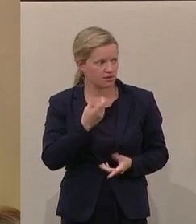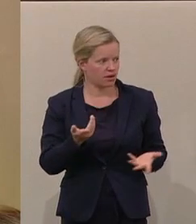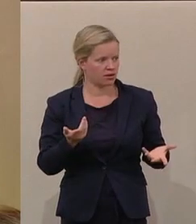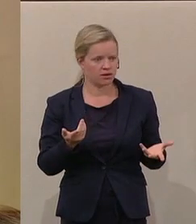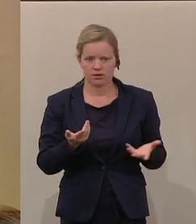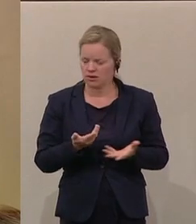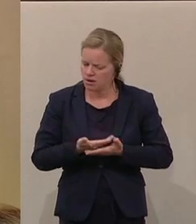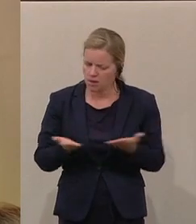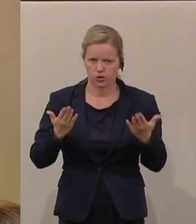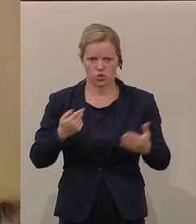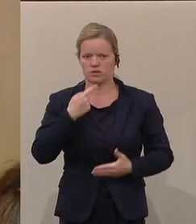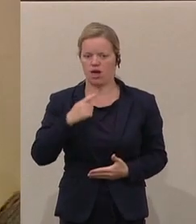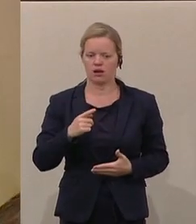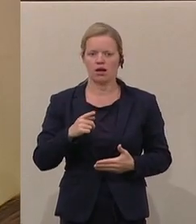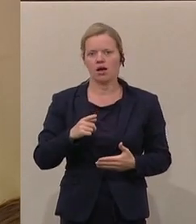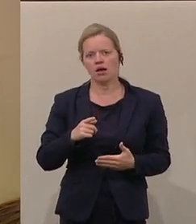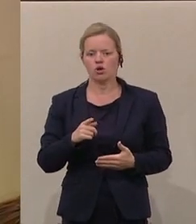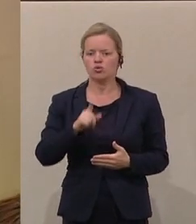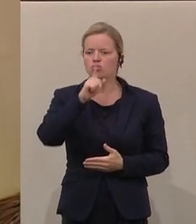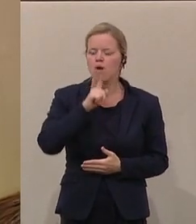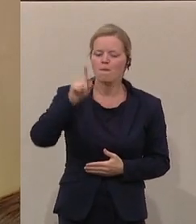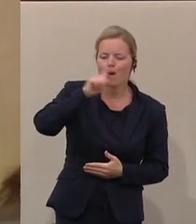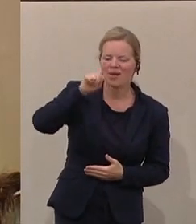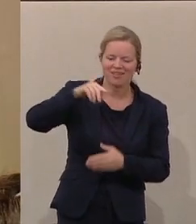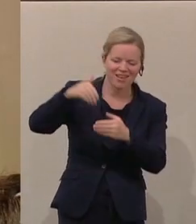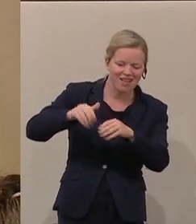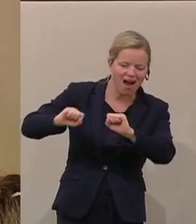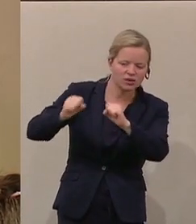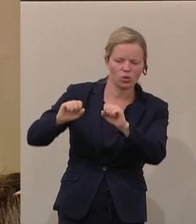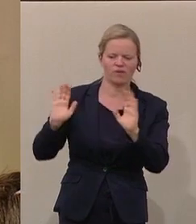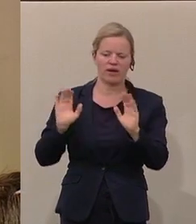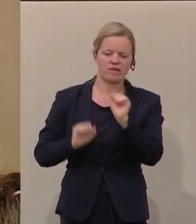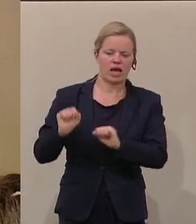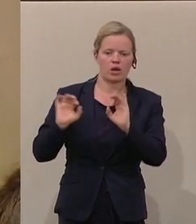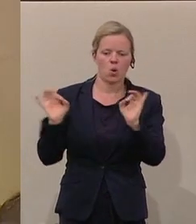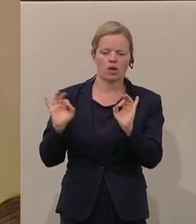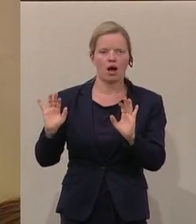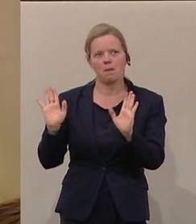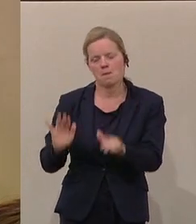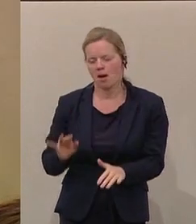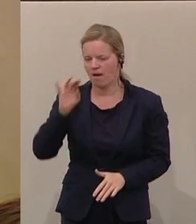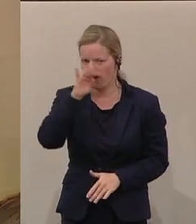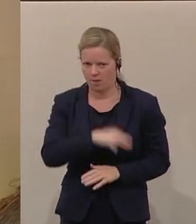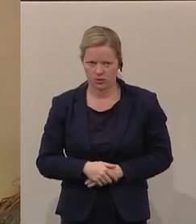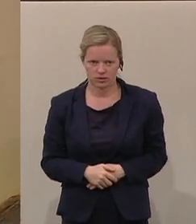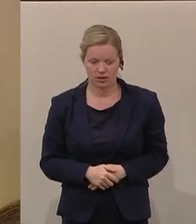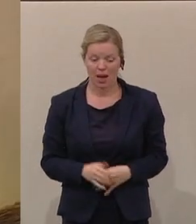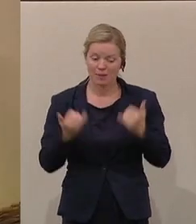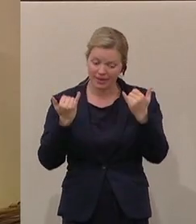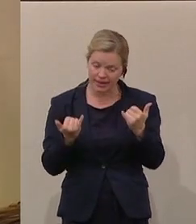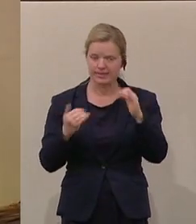nur versucht worden, das Ganze zu relativieren und zu verteidigen. So, und jetzt zum eigentlichen